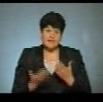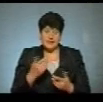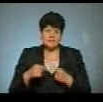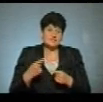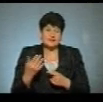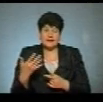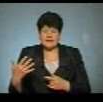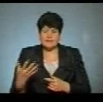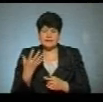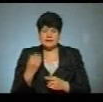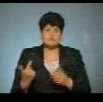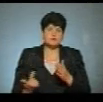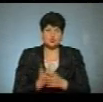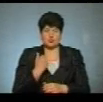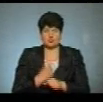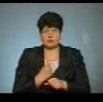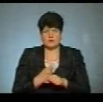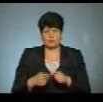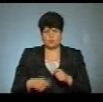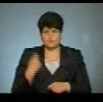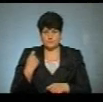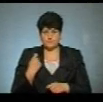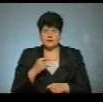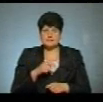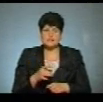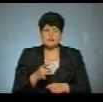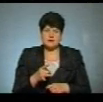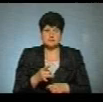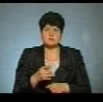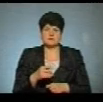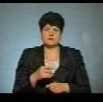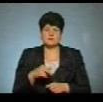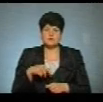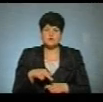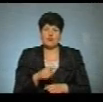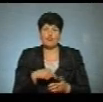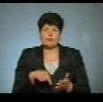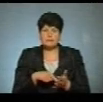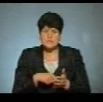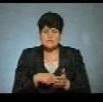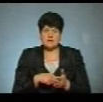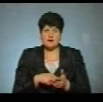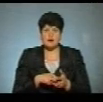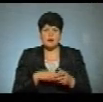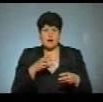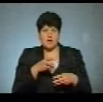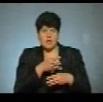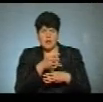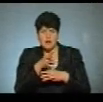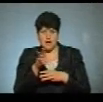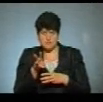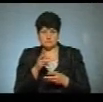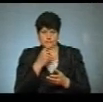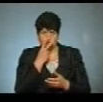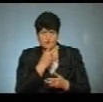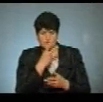днів чоловік знову скоїв подібне правопорушення. Цього разу він вже вийшов у місто, камери відеоспостереження зафіксували, як він